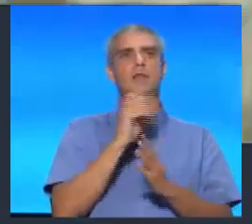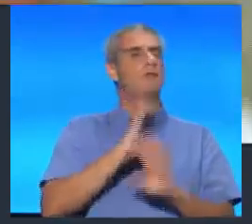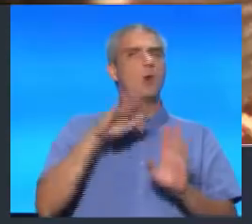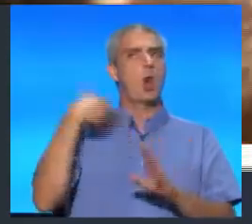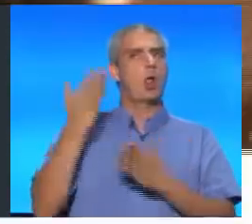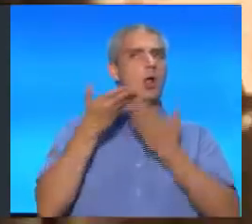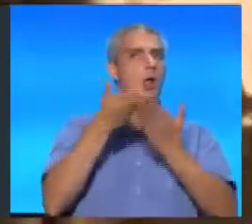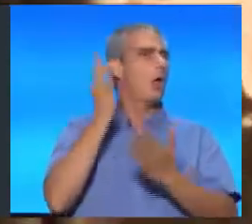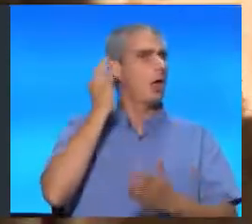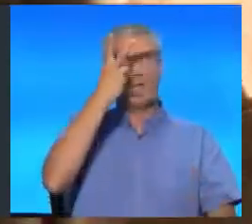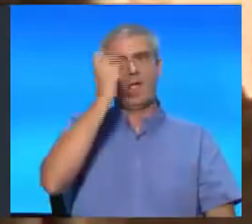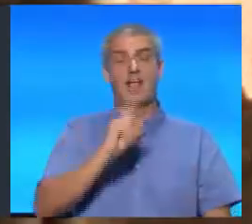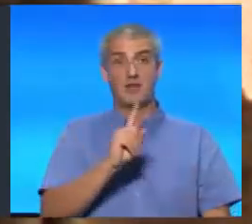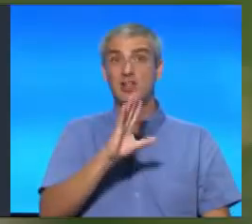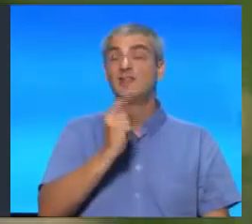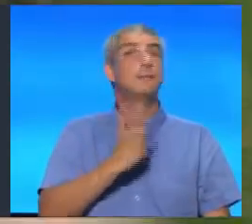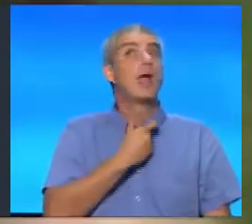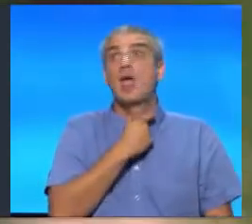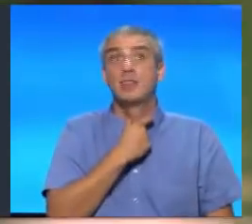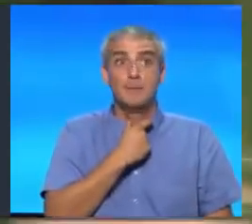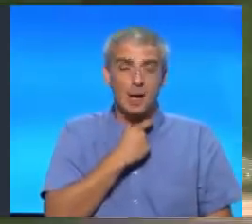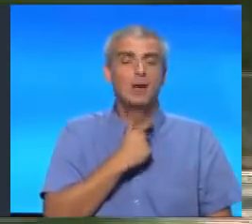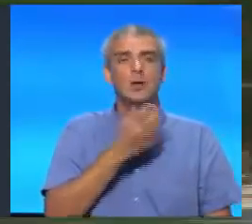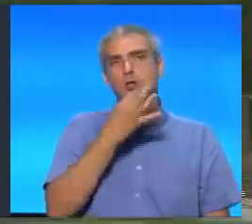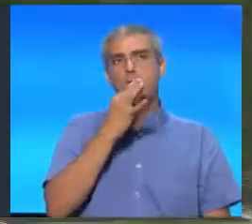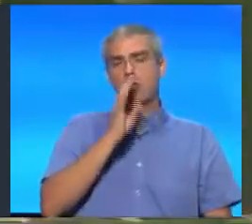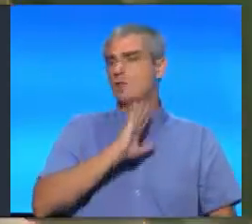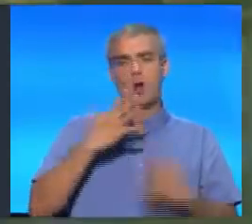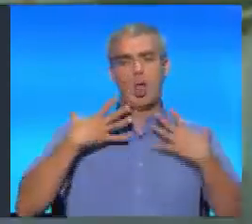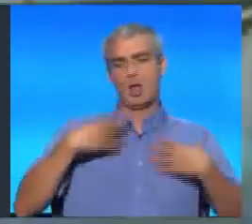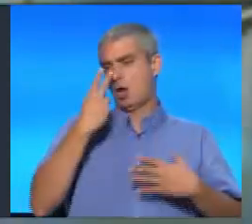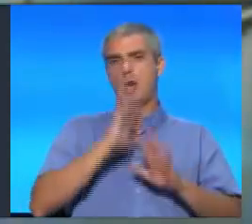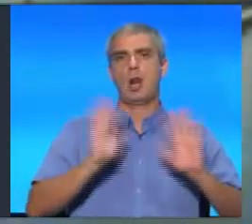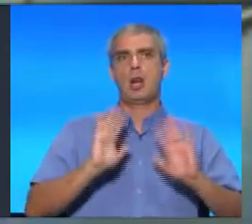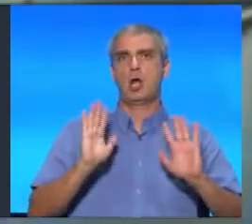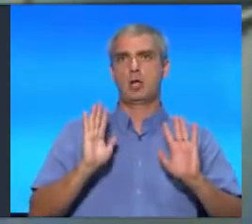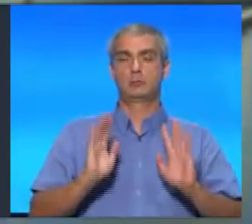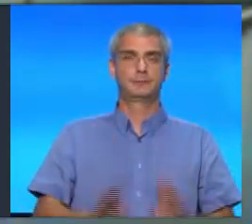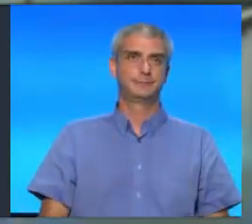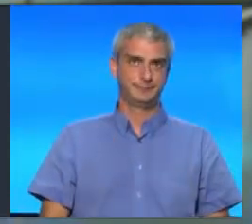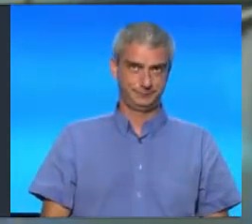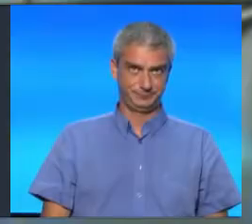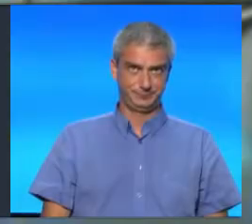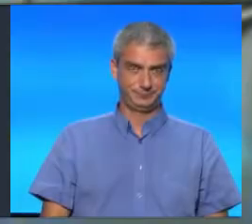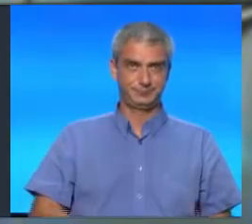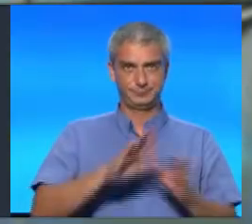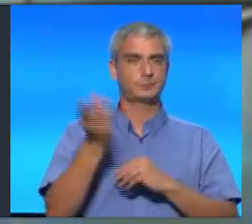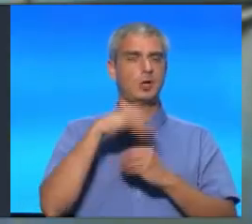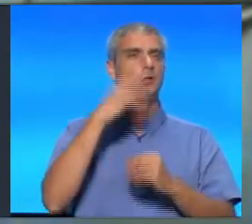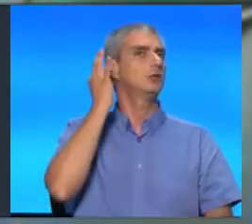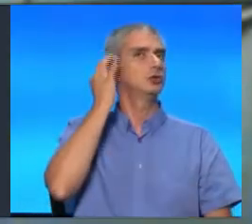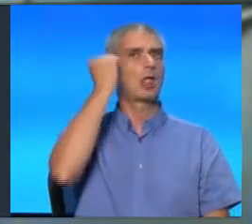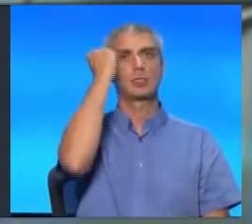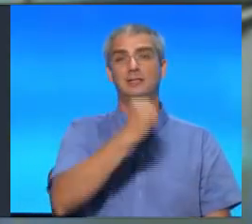סייעות ערביות, ואם מוכרחים שהם יהיו, אז עדיף שלא יראו את זה. עכשיו על עוד רצח של אישה